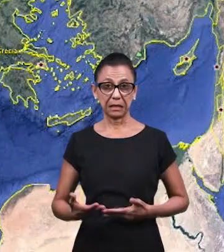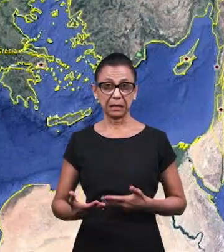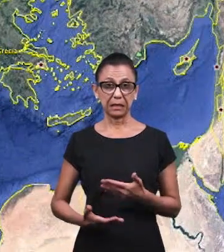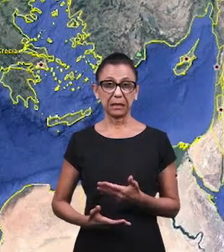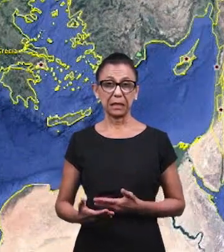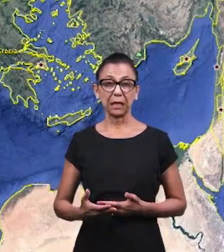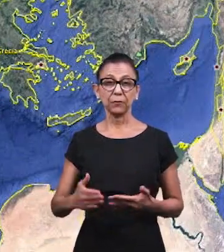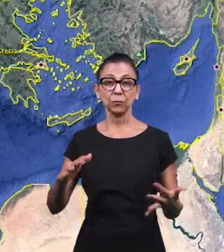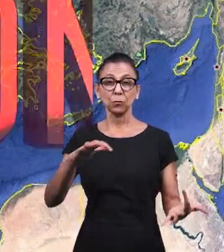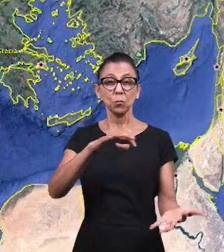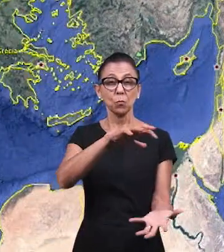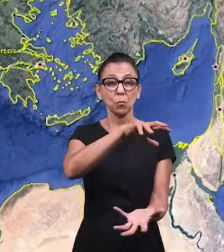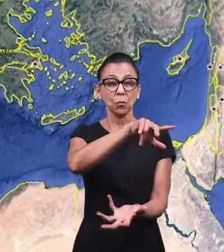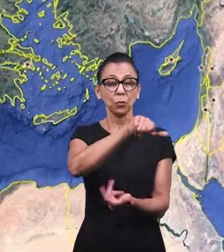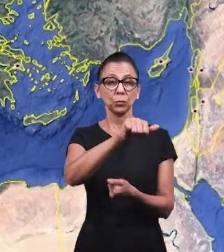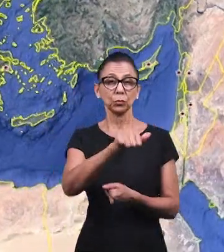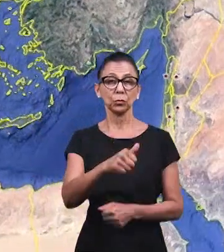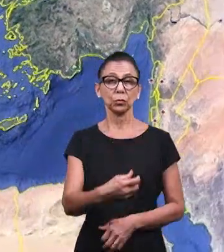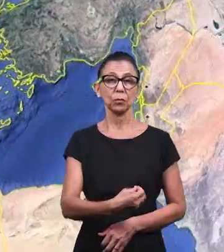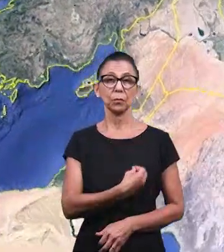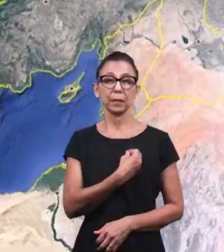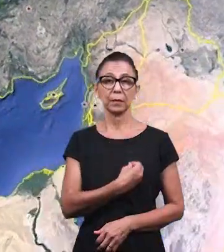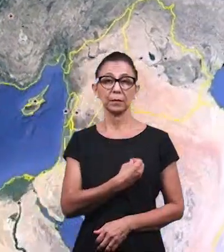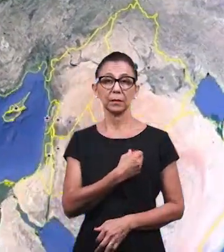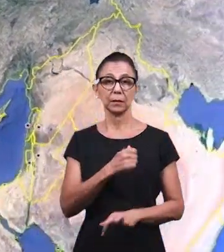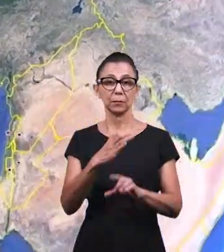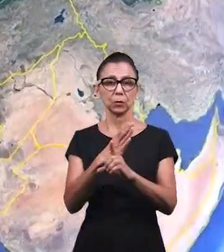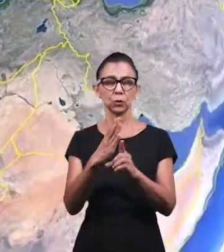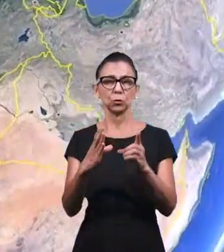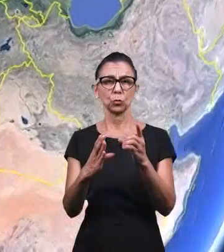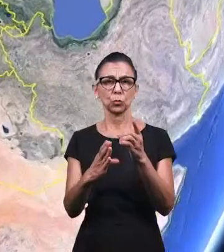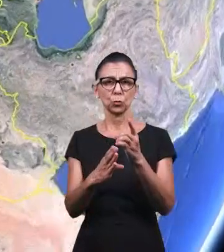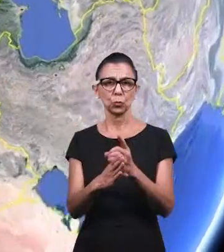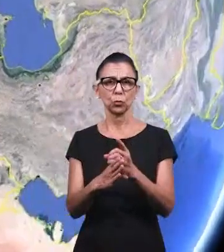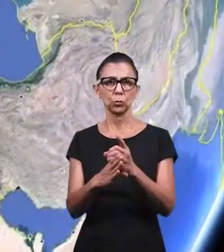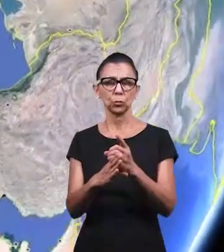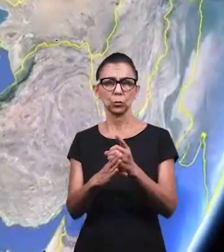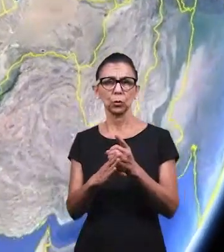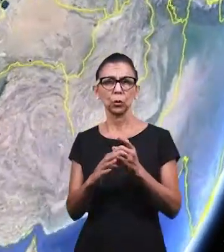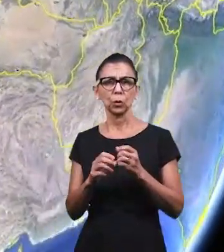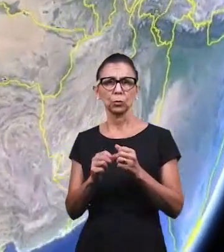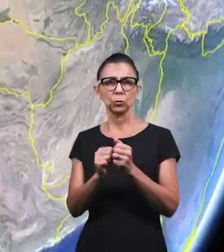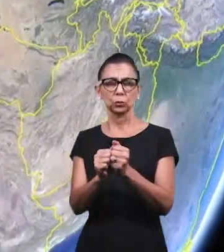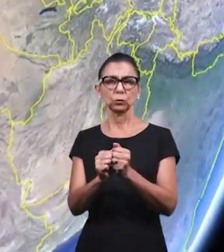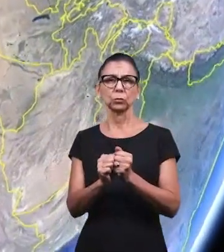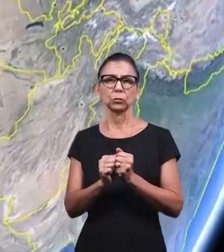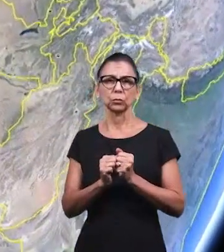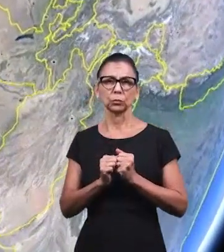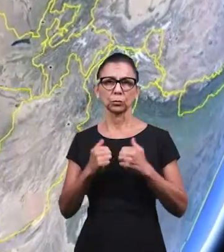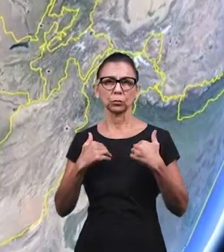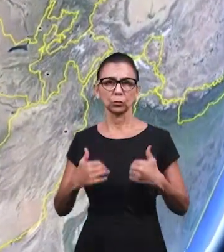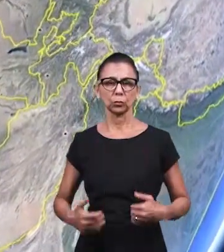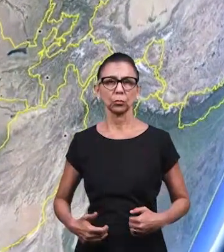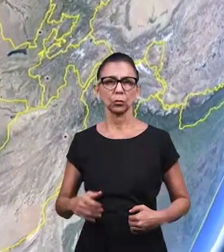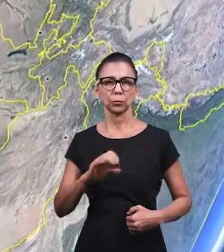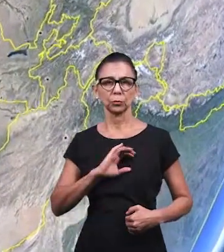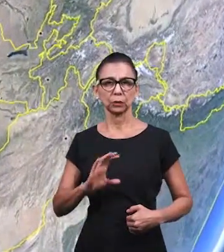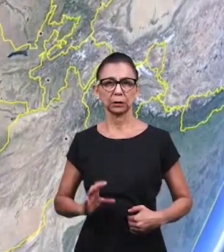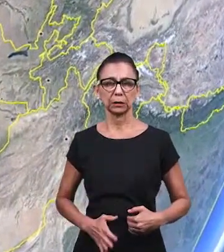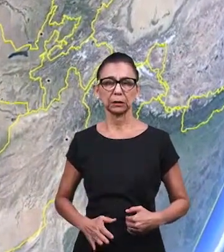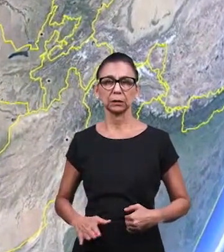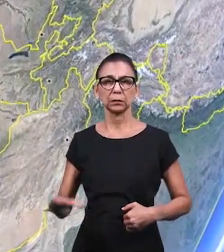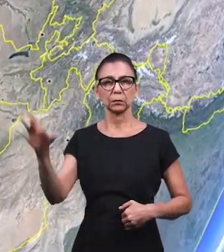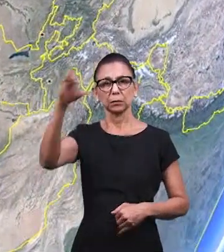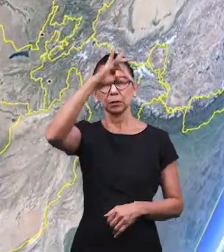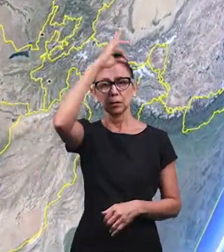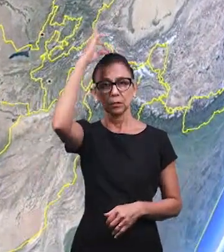Frères et sœurs de toutes les parties du monde sont touchés par l'Évangile, participent d'un même culte ensemble, dans un